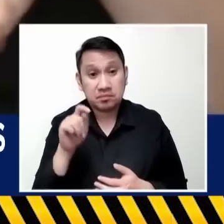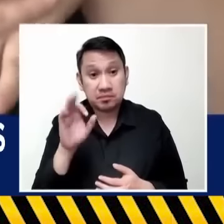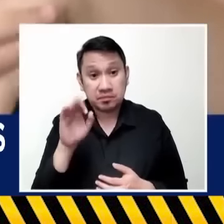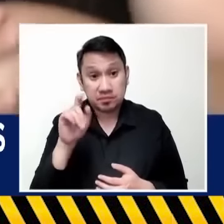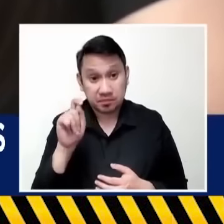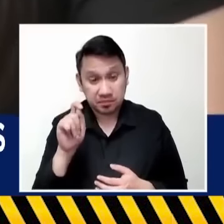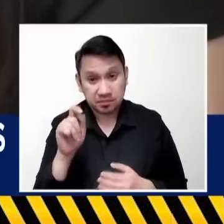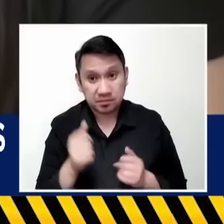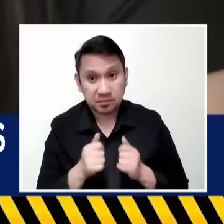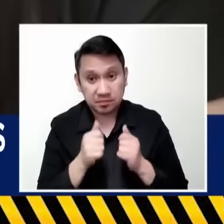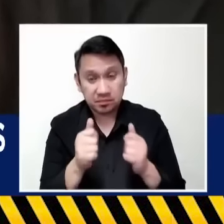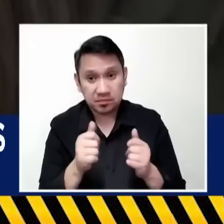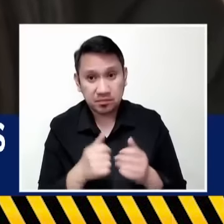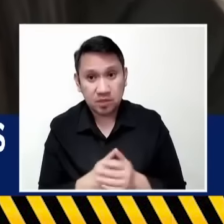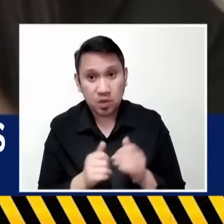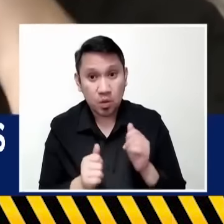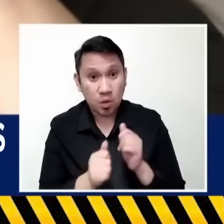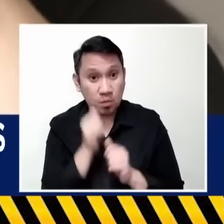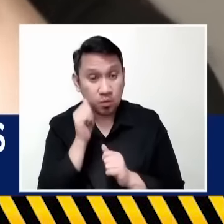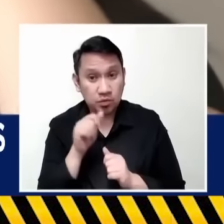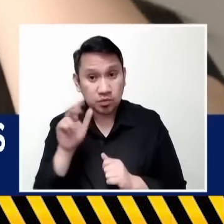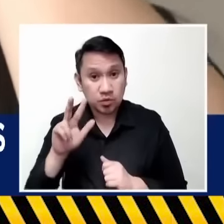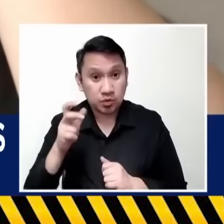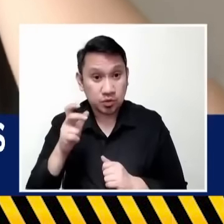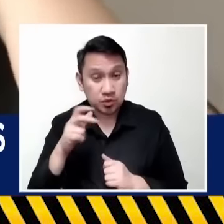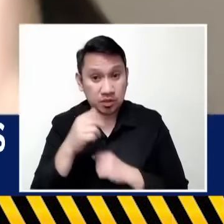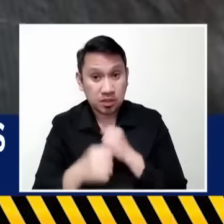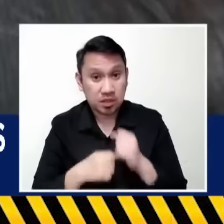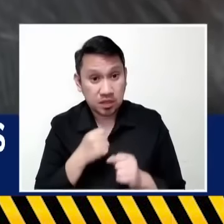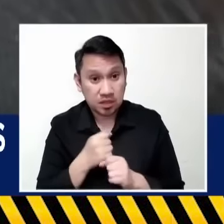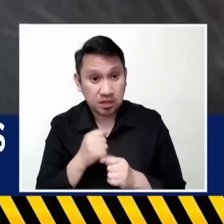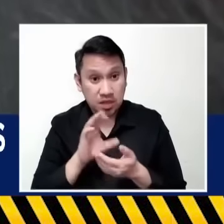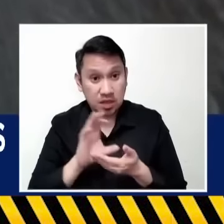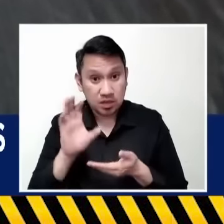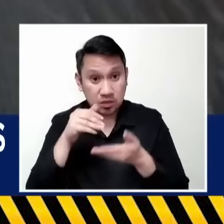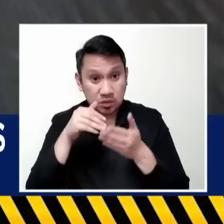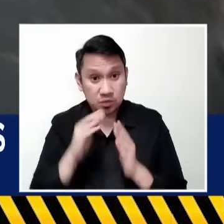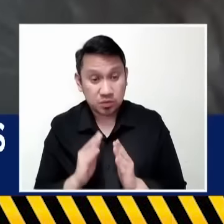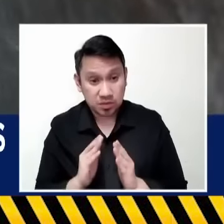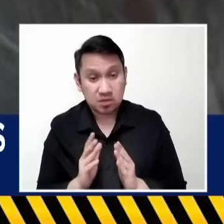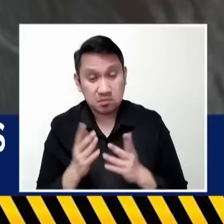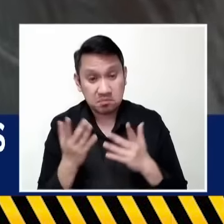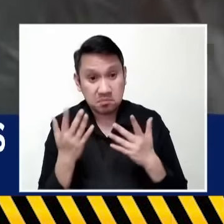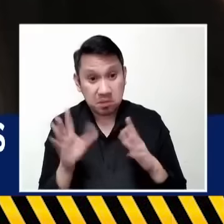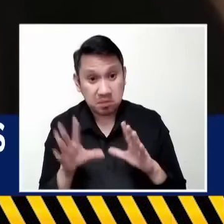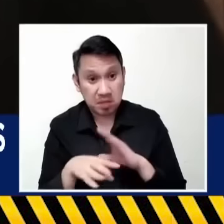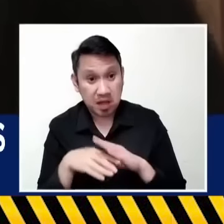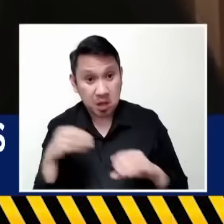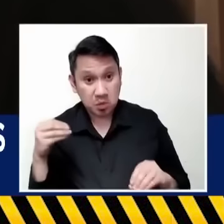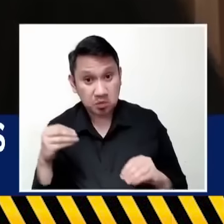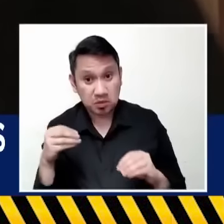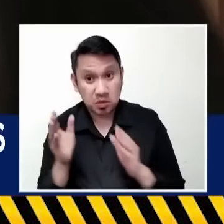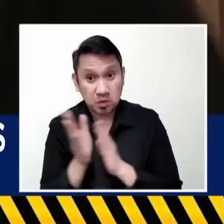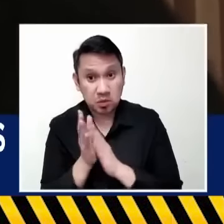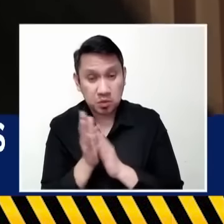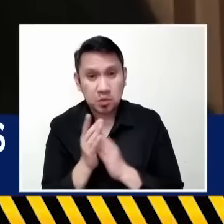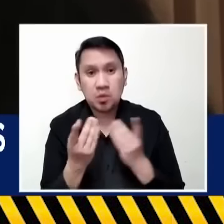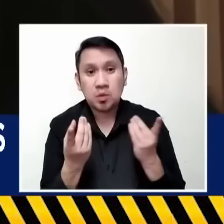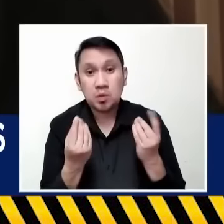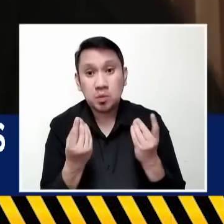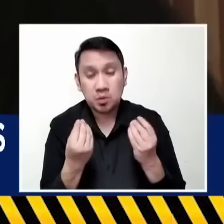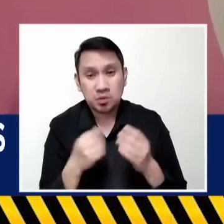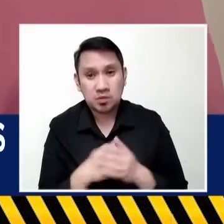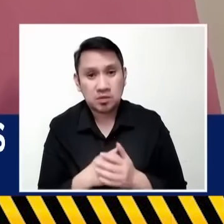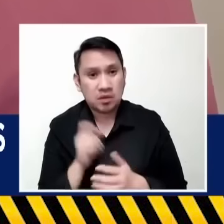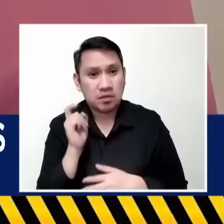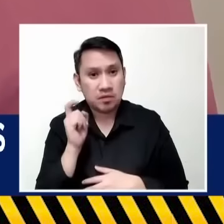rin, muntikan ng mabudol ang third year college student na si Obrico na kalalabas lang noon sa eskwelahan. Ang ginawa niya, nagmadali